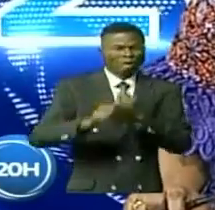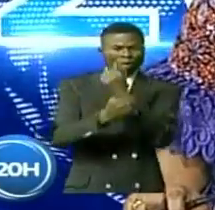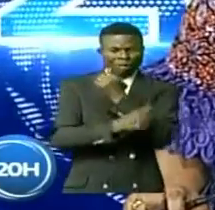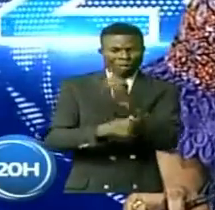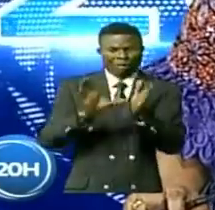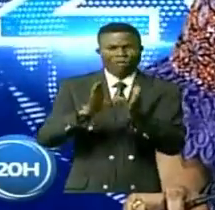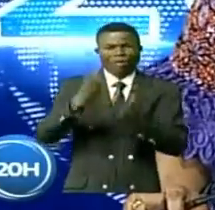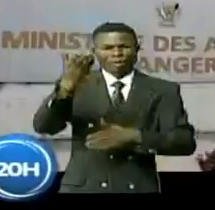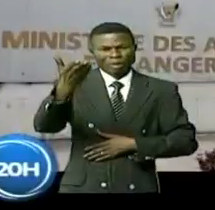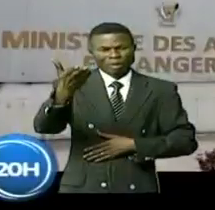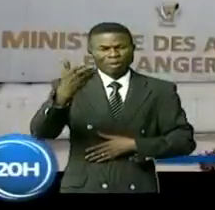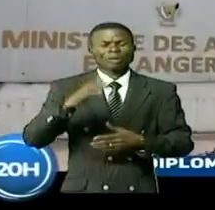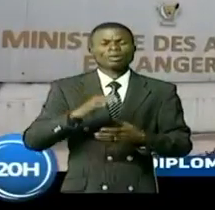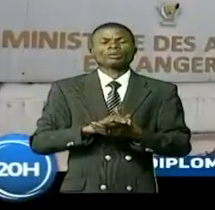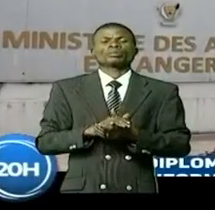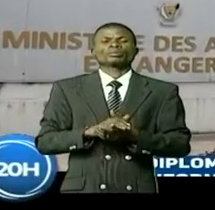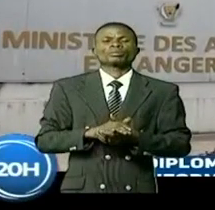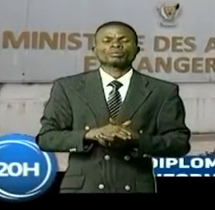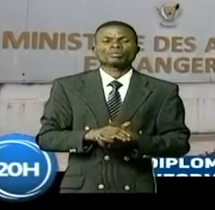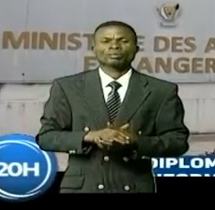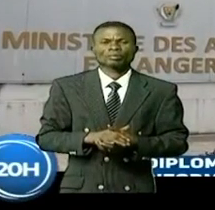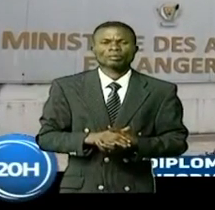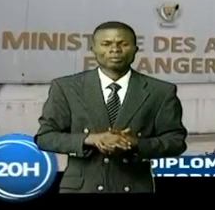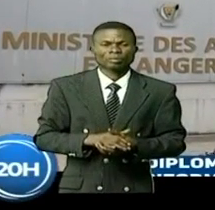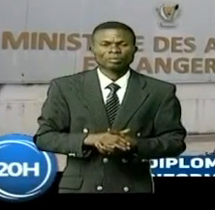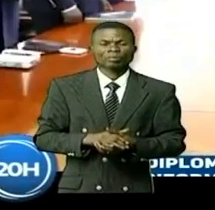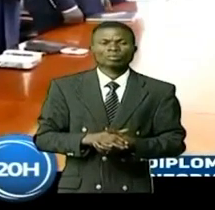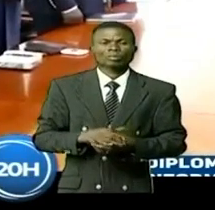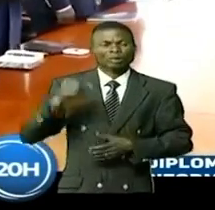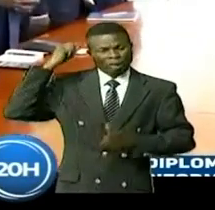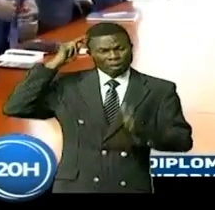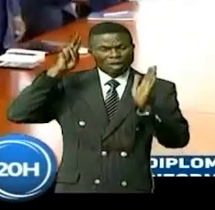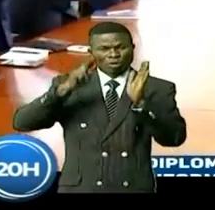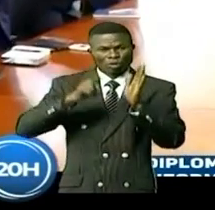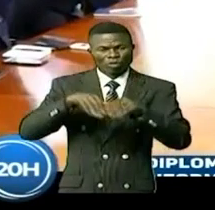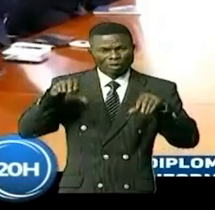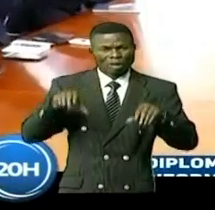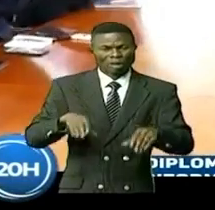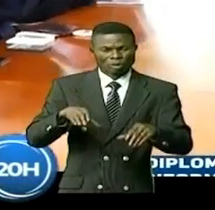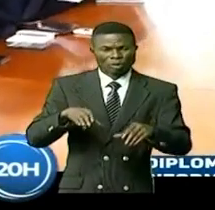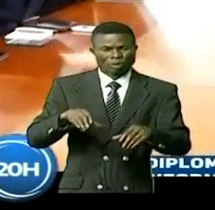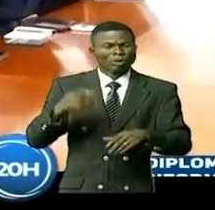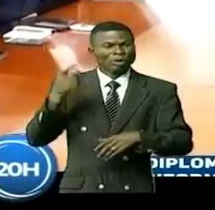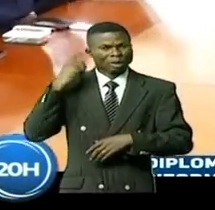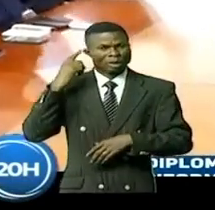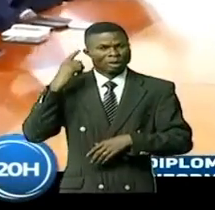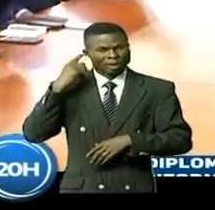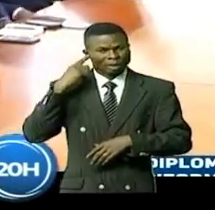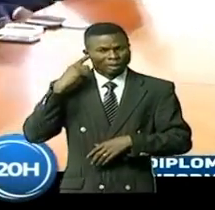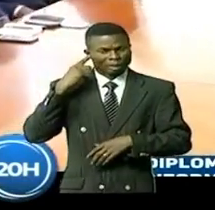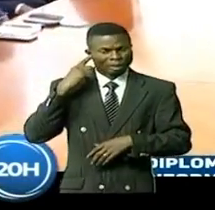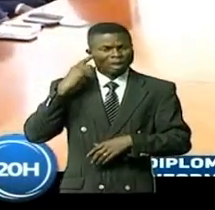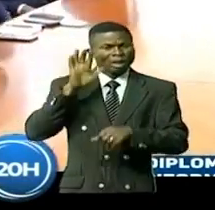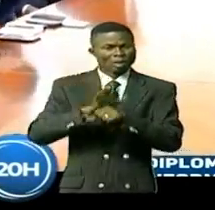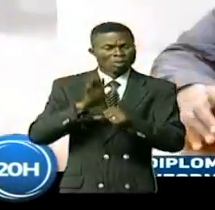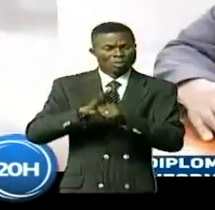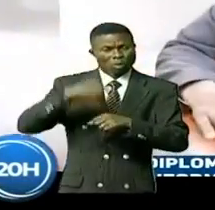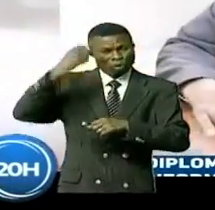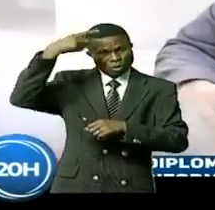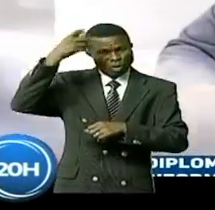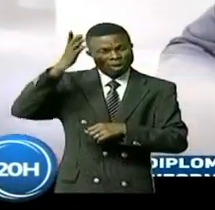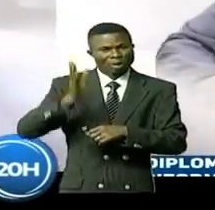et Henri Amoury. Reportage. La voix du Congo doit être entendue. Le front diplomatique se poursuit aux